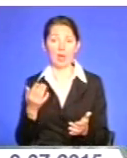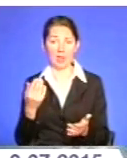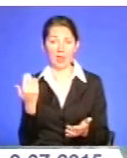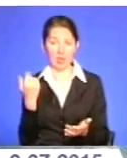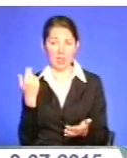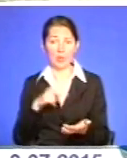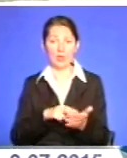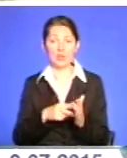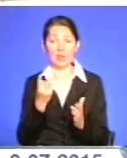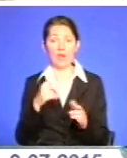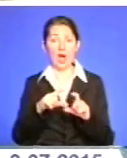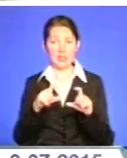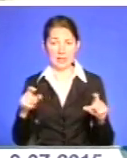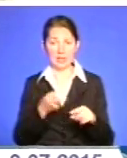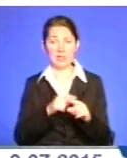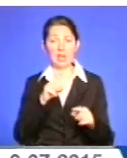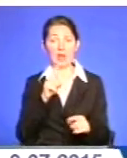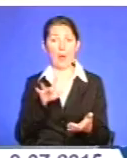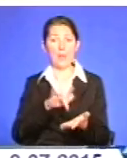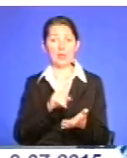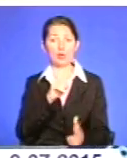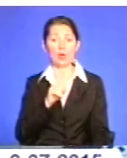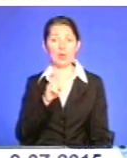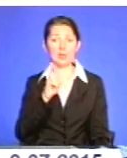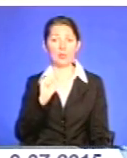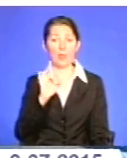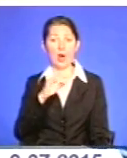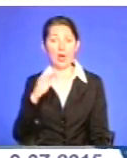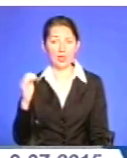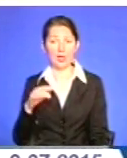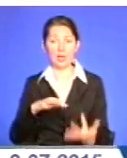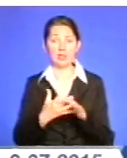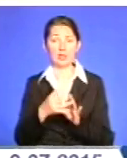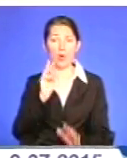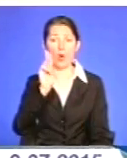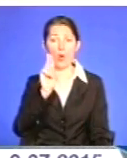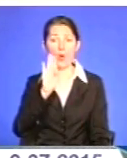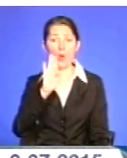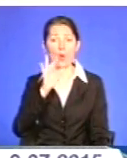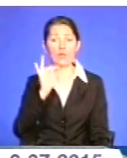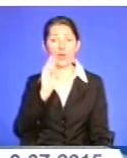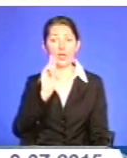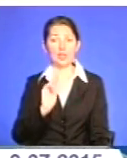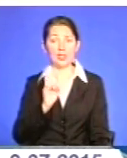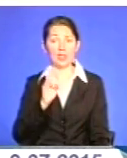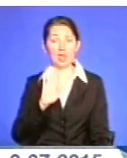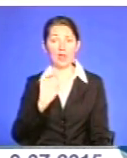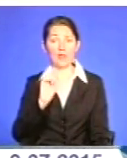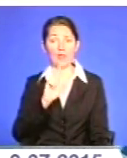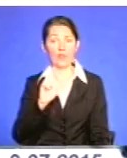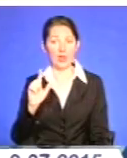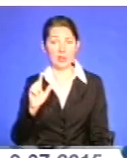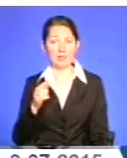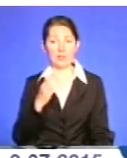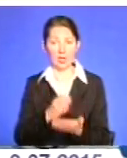планувалося два центри. Це Збараж, місто Збараж і селище Вишневець. Правда, є